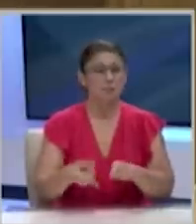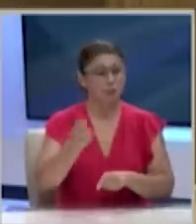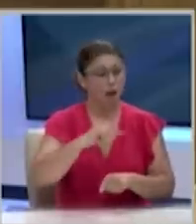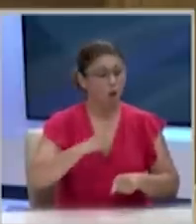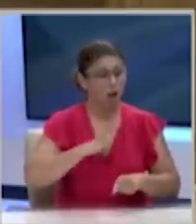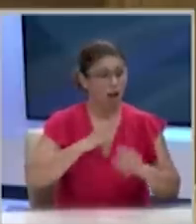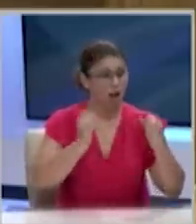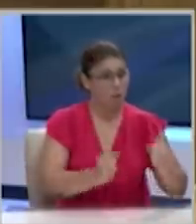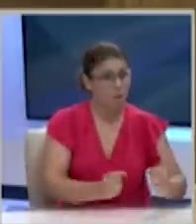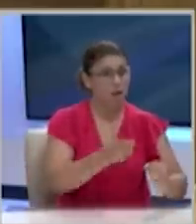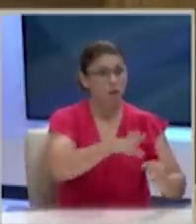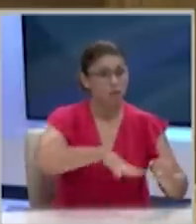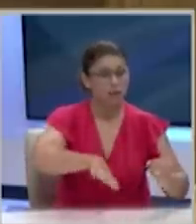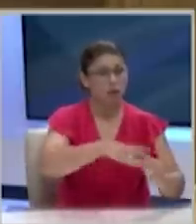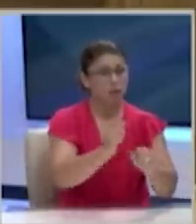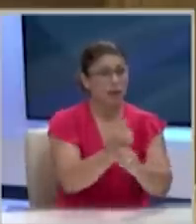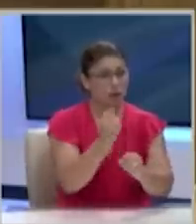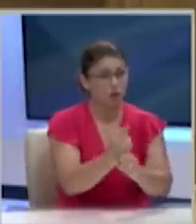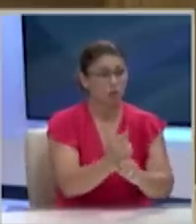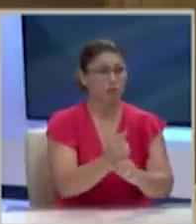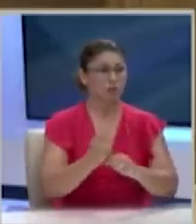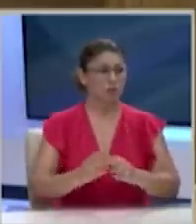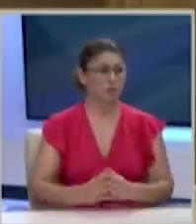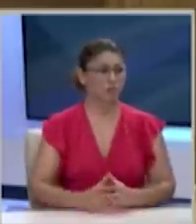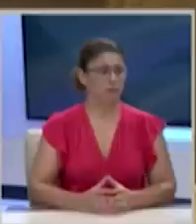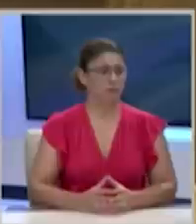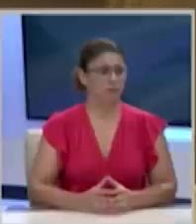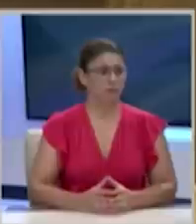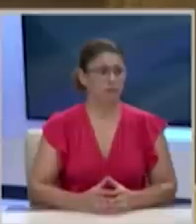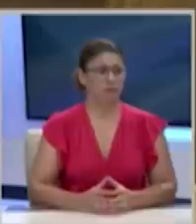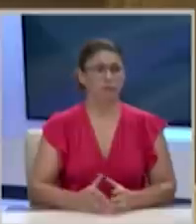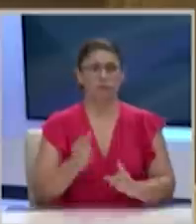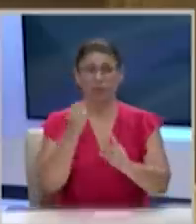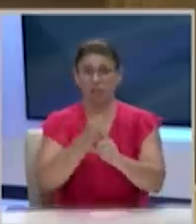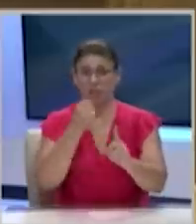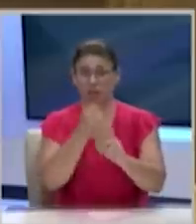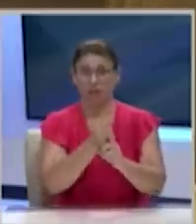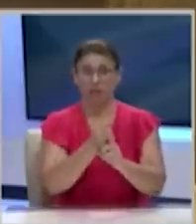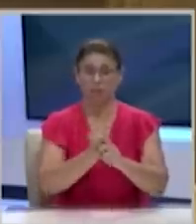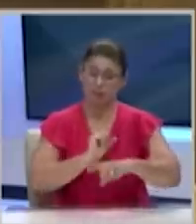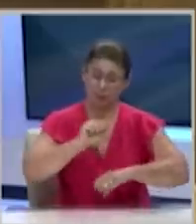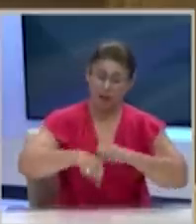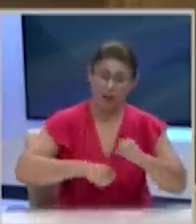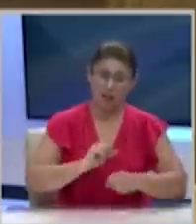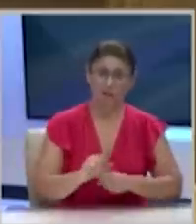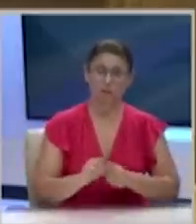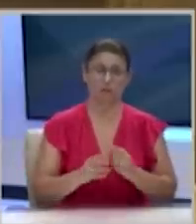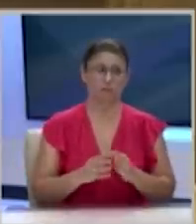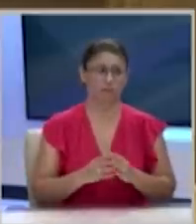κατοίκους, με εργαζόμενους, και διεκδικούμε και παλεύουμε πέρα από